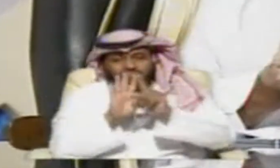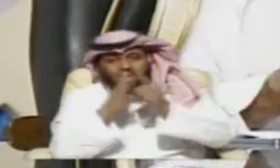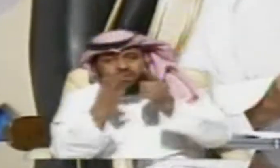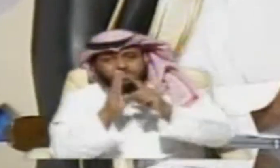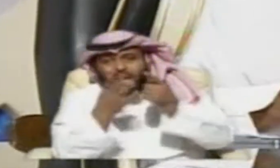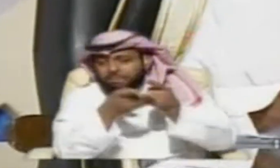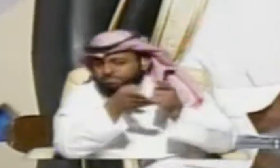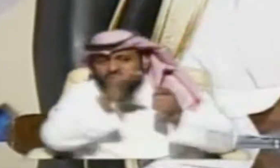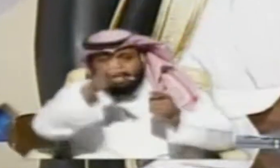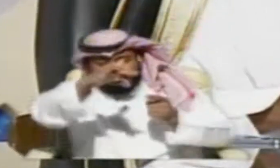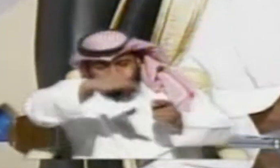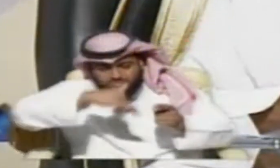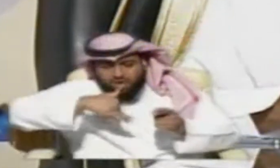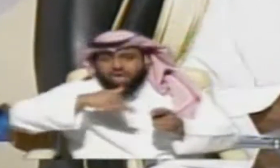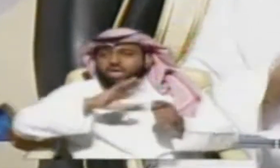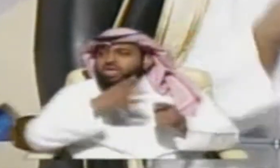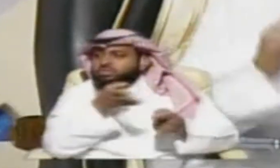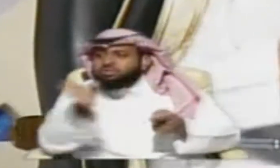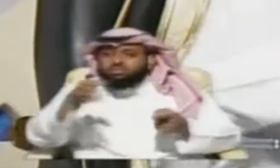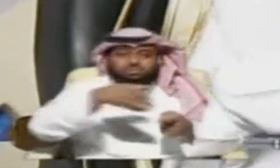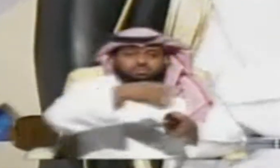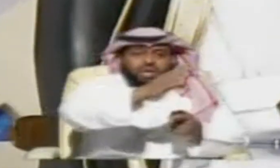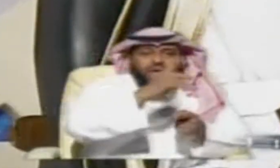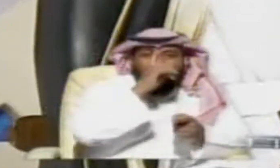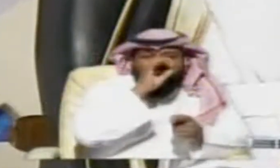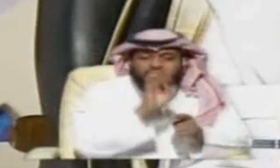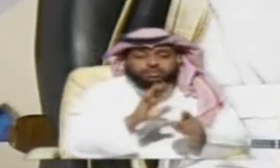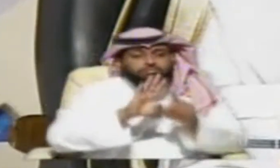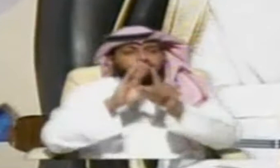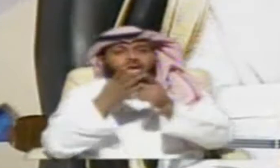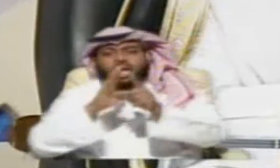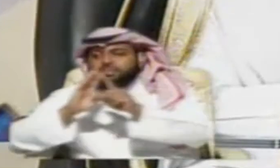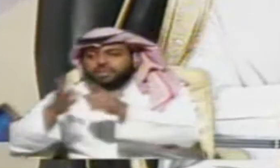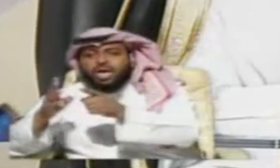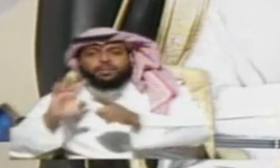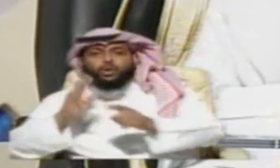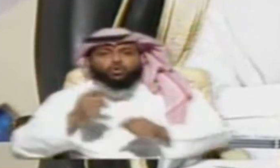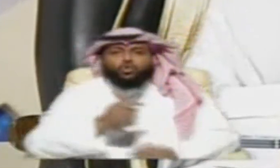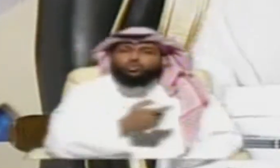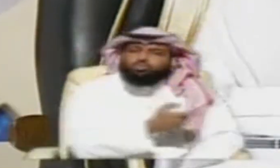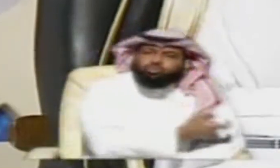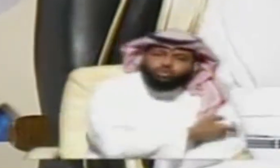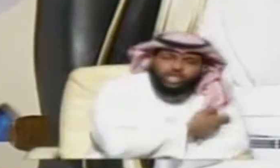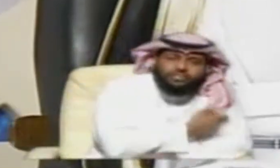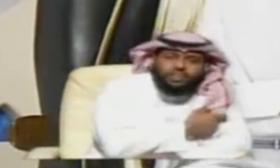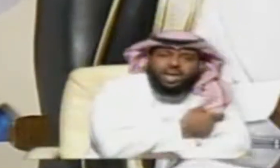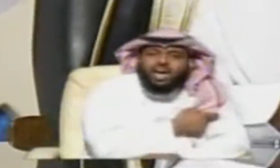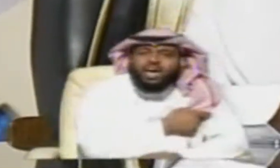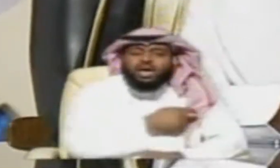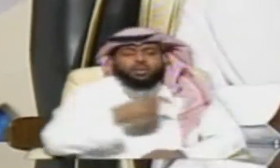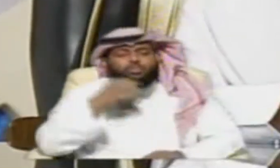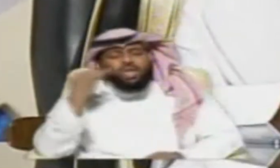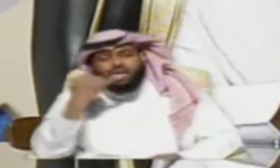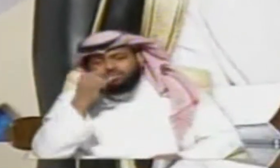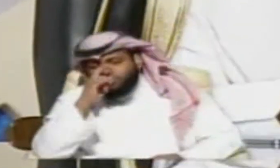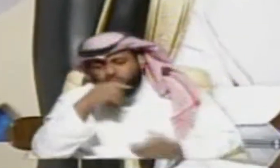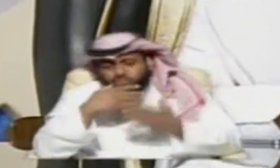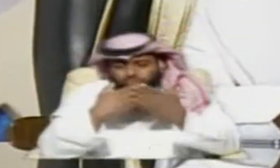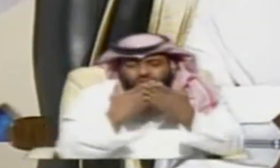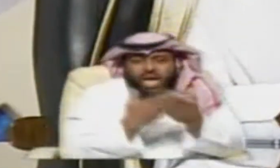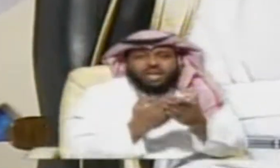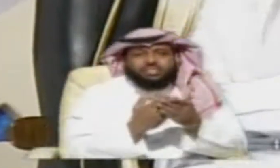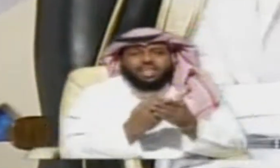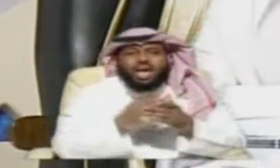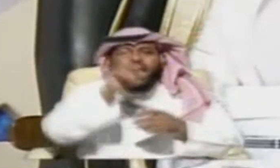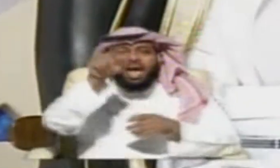الدول المحيطة بهم يجب أن تفتح المعابر لهم وألا تكون شريكة للعدو